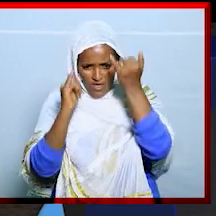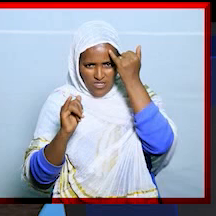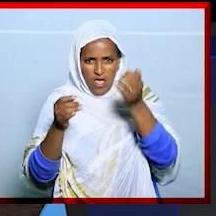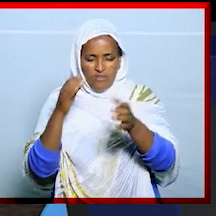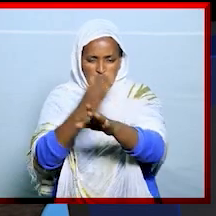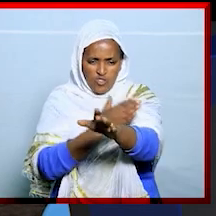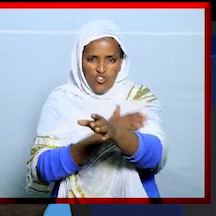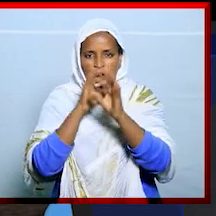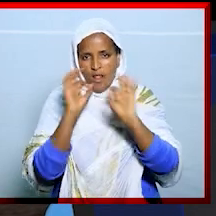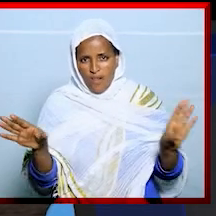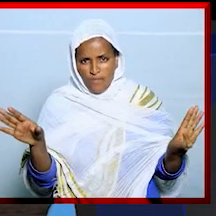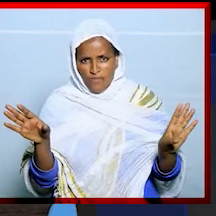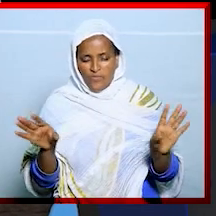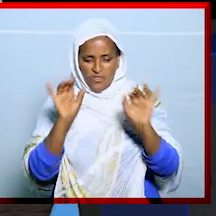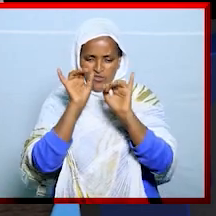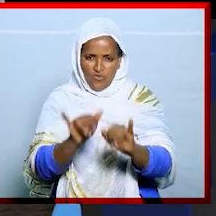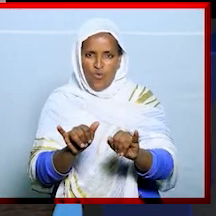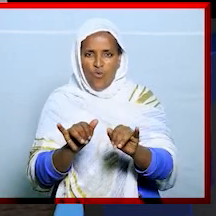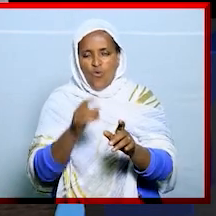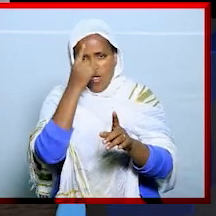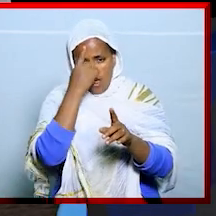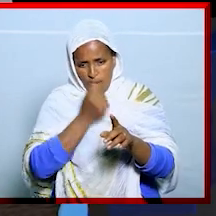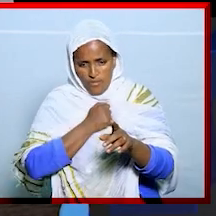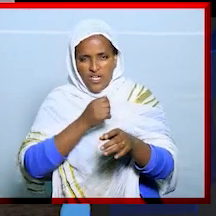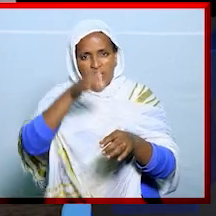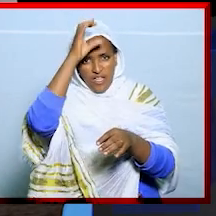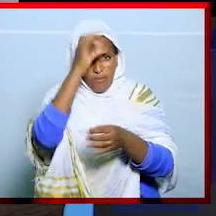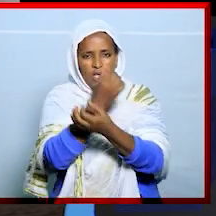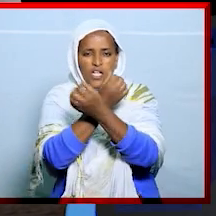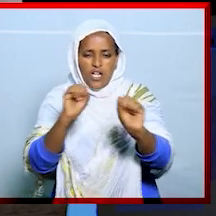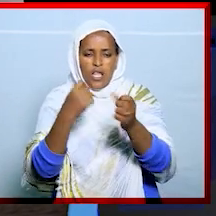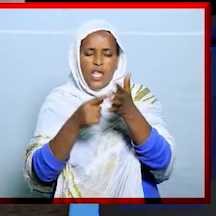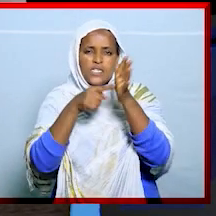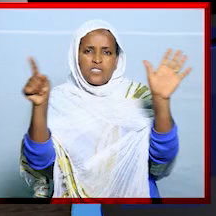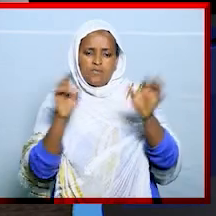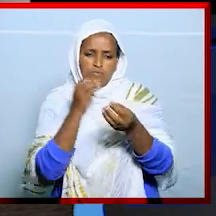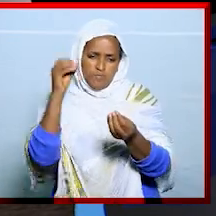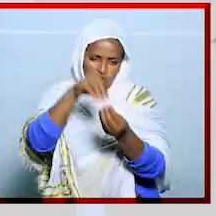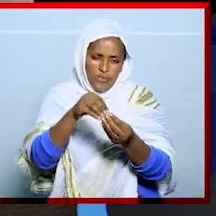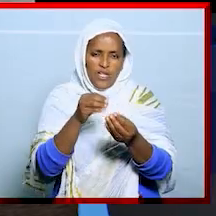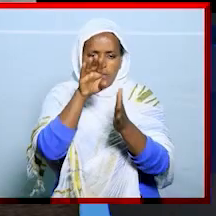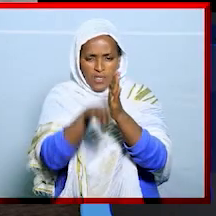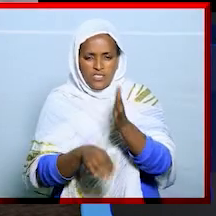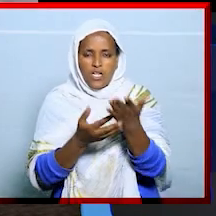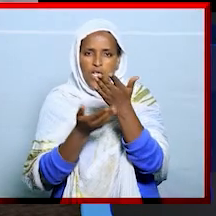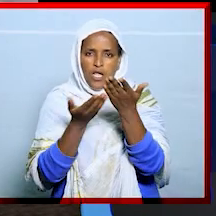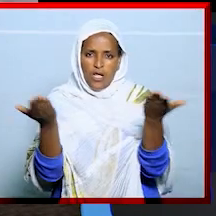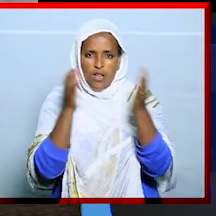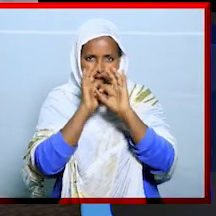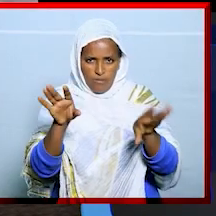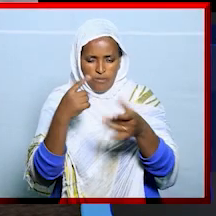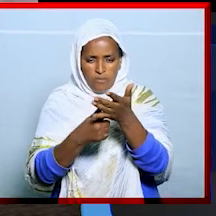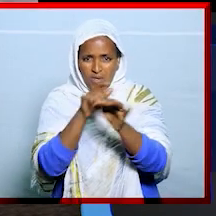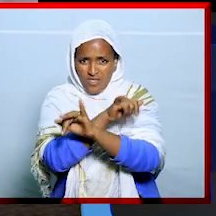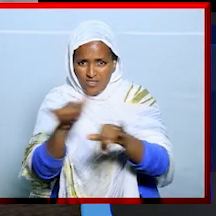ላይ አስተያየት ብይን አይሰጥም። ዛነ ዘተጠምቀ ይድህን፣ ያመነ የተጠመቀ ይድናል። ይሄ ግልጽ ነው። ምንም የሚጨመርበት